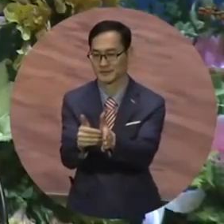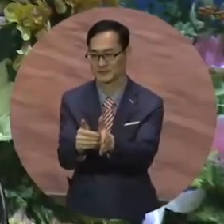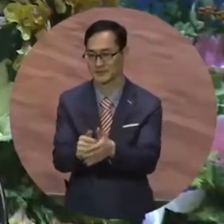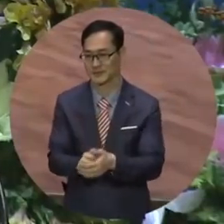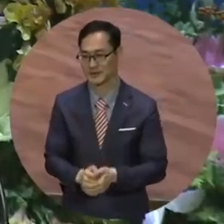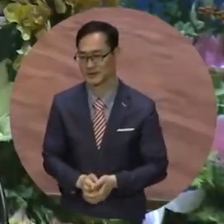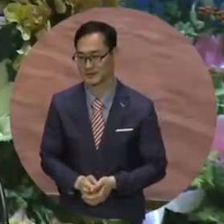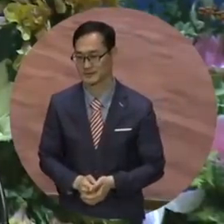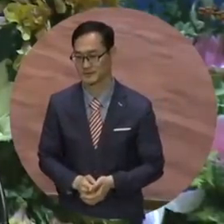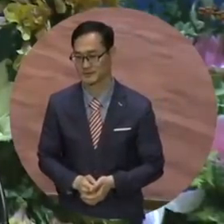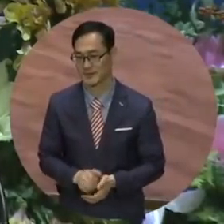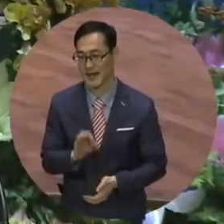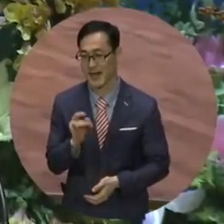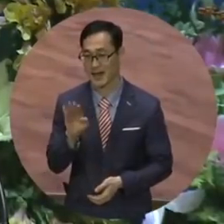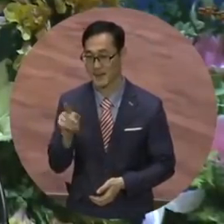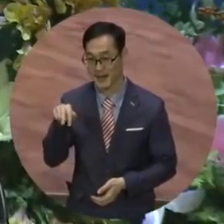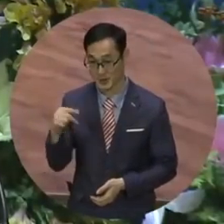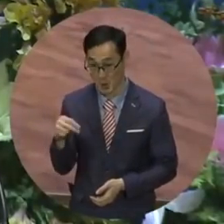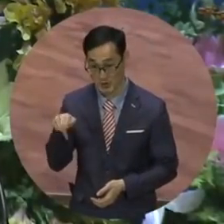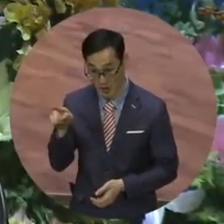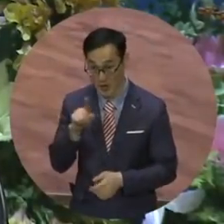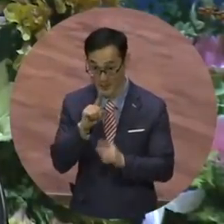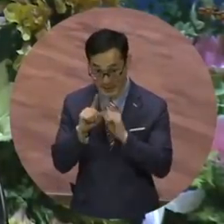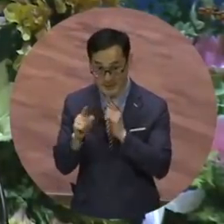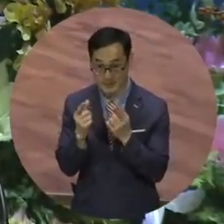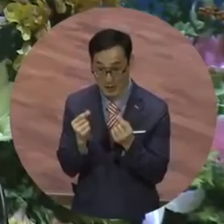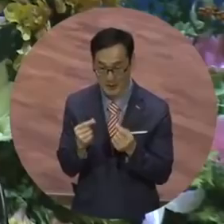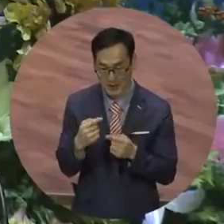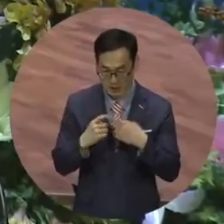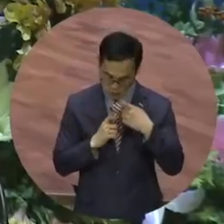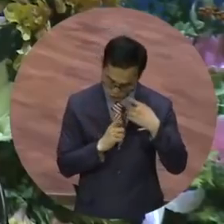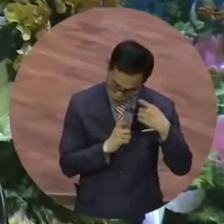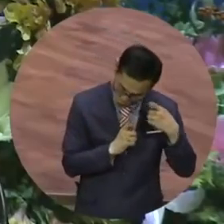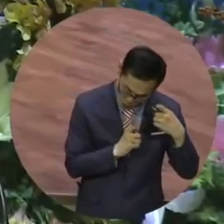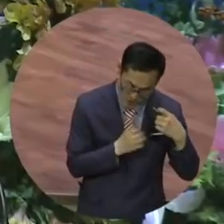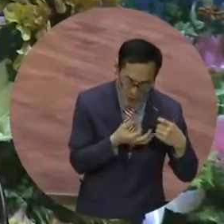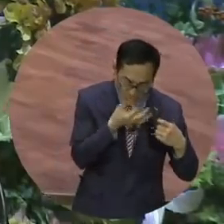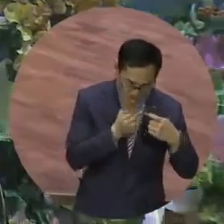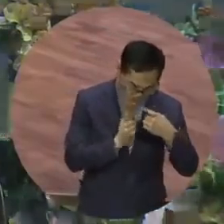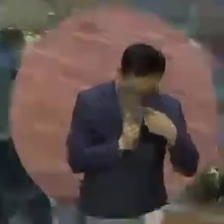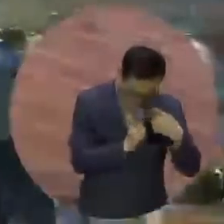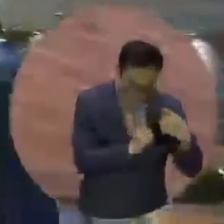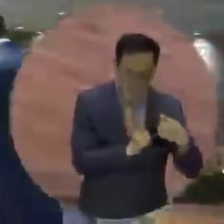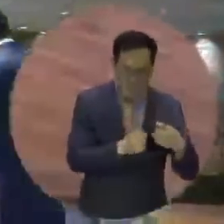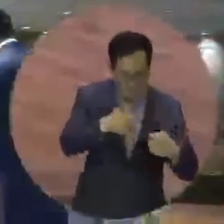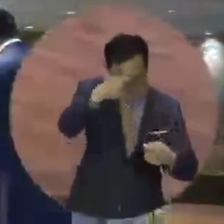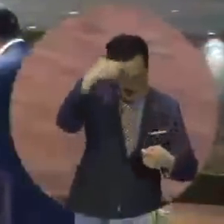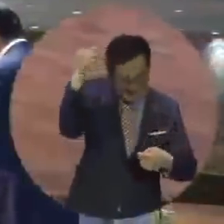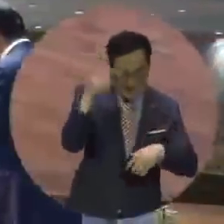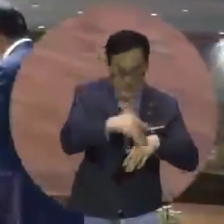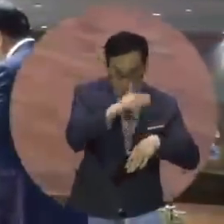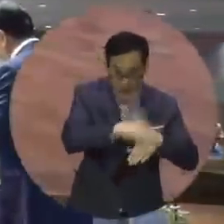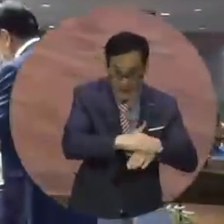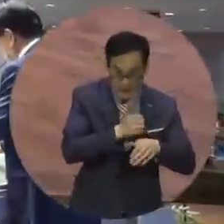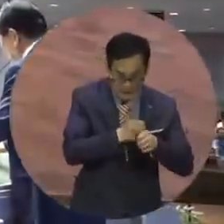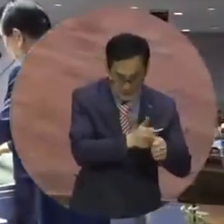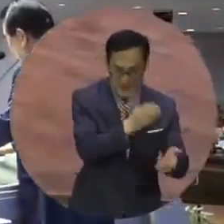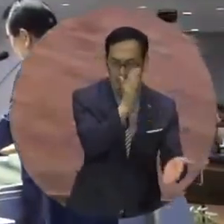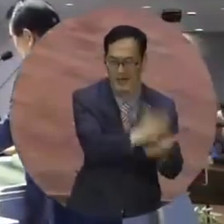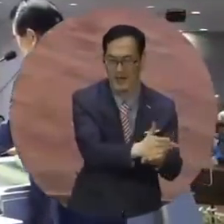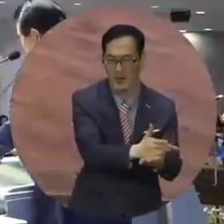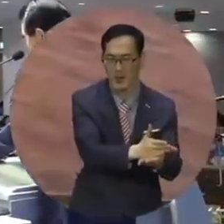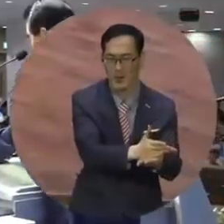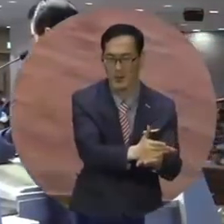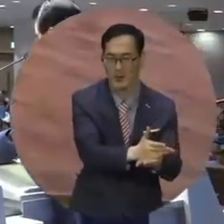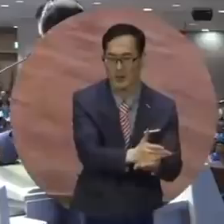에베소 4장 22절 24절에 너희는 유혹의 욕심을 따라 썩어져가는 구습을 따른 옛사람을